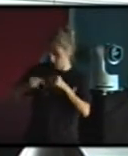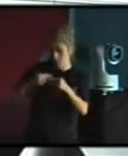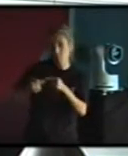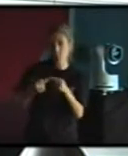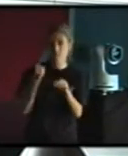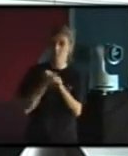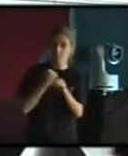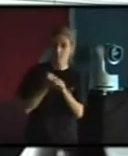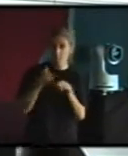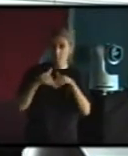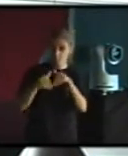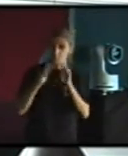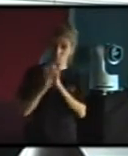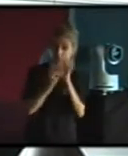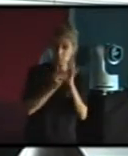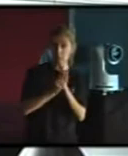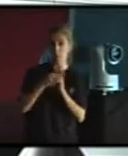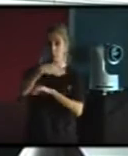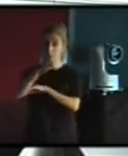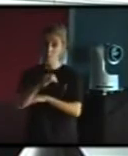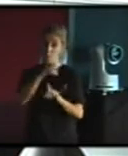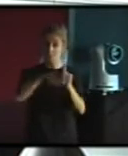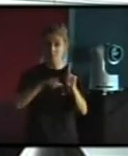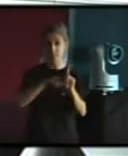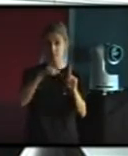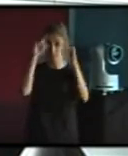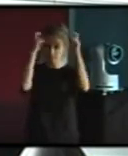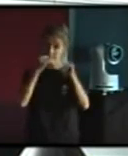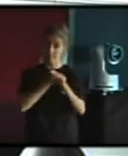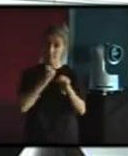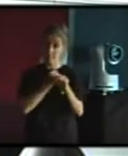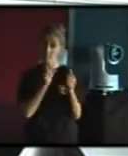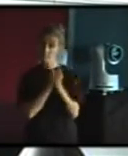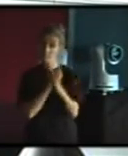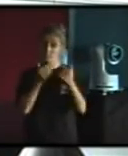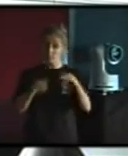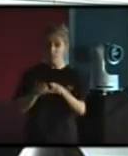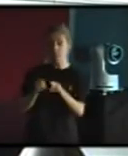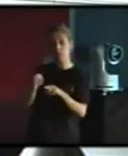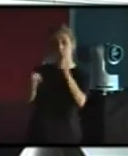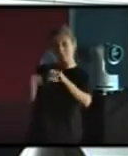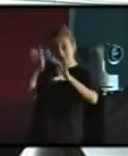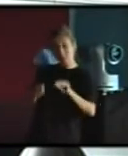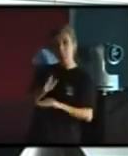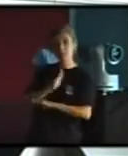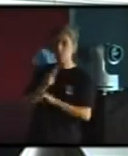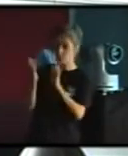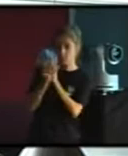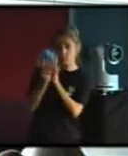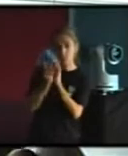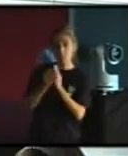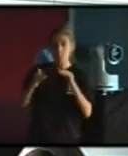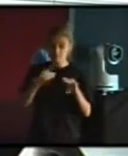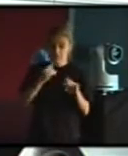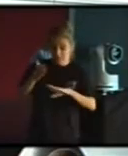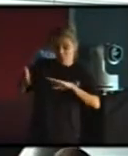rencontré les gens, on a travaillé avec le maître d'ouvrage, on a rencontré des habitants de Bordeaux, on a fait